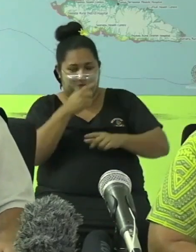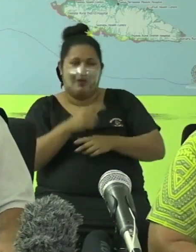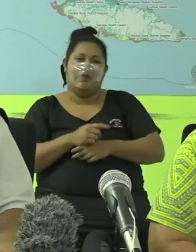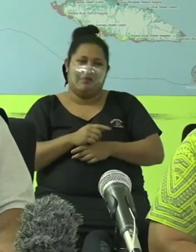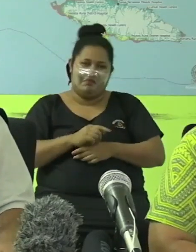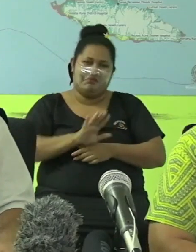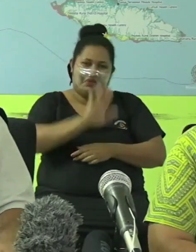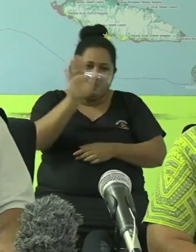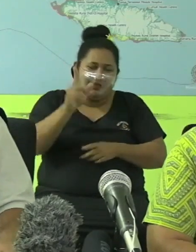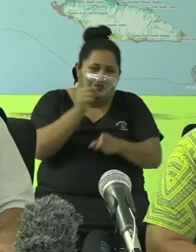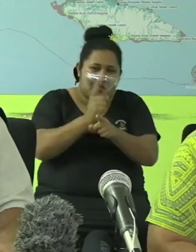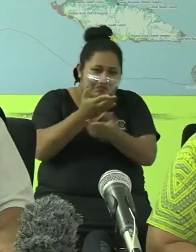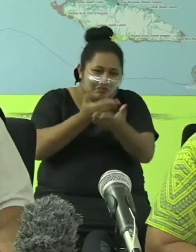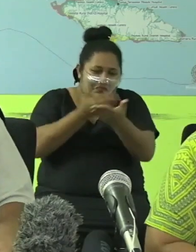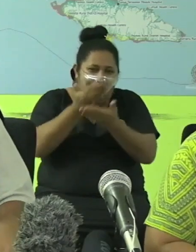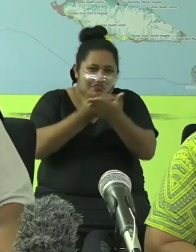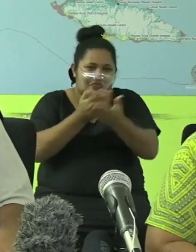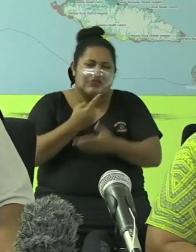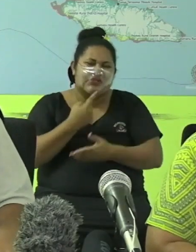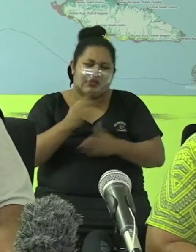au ia o pele pole